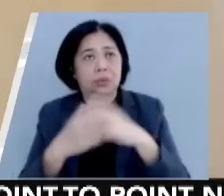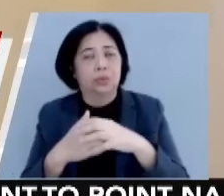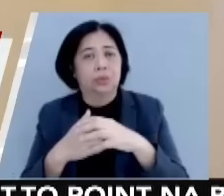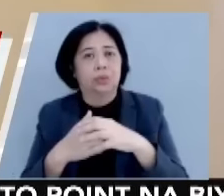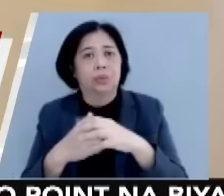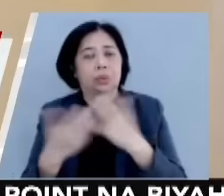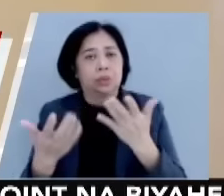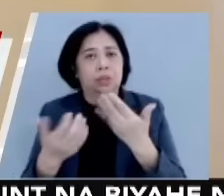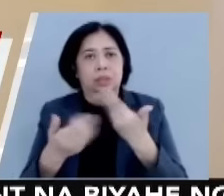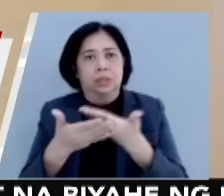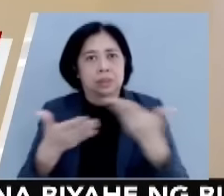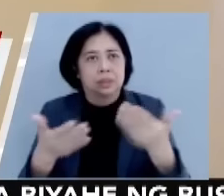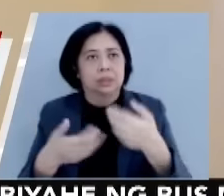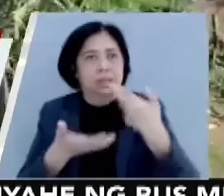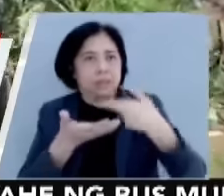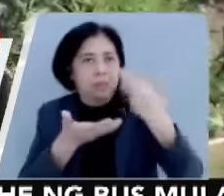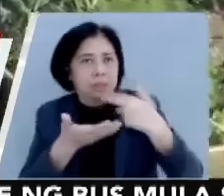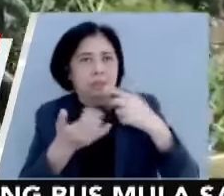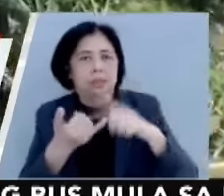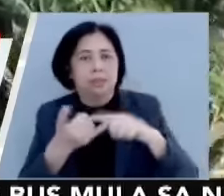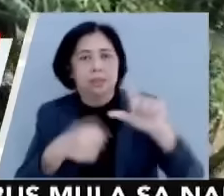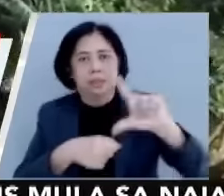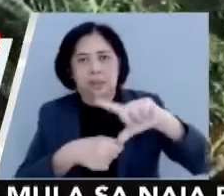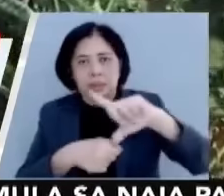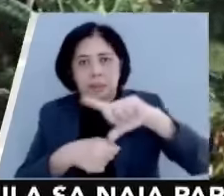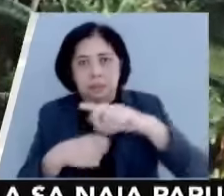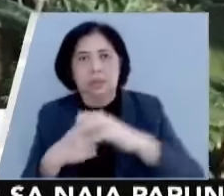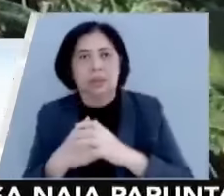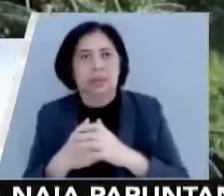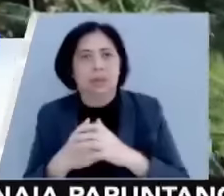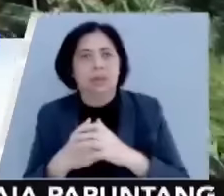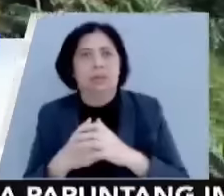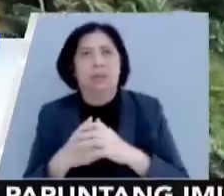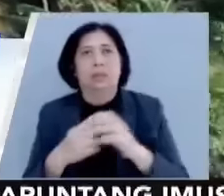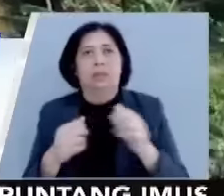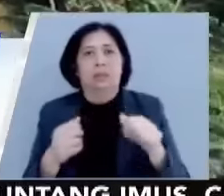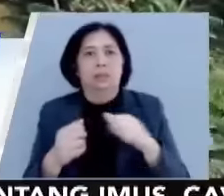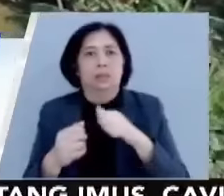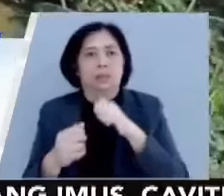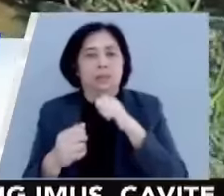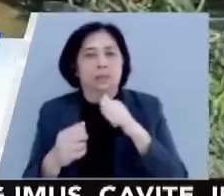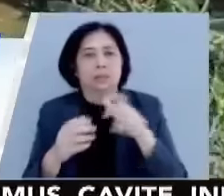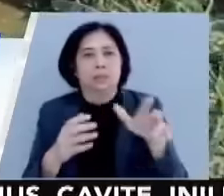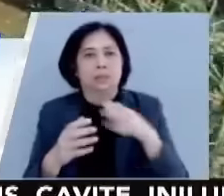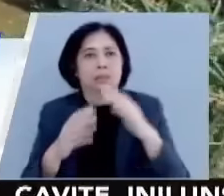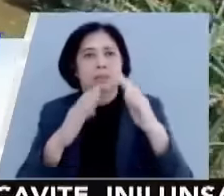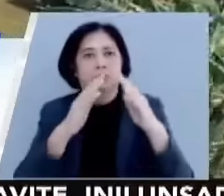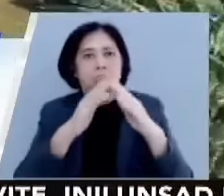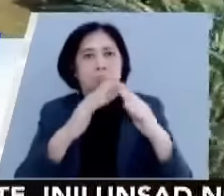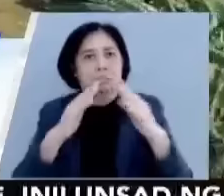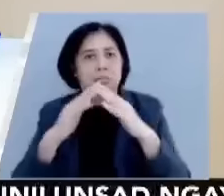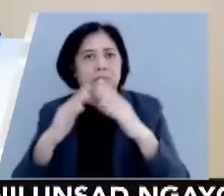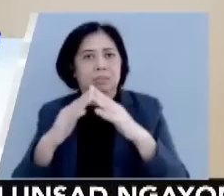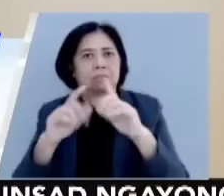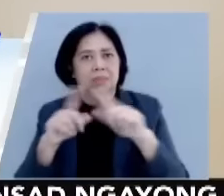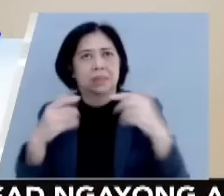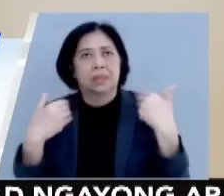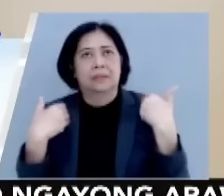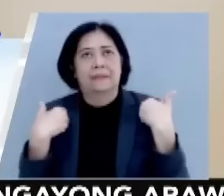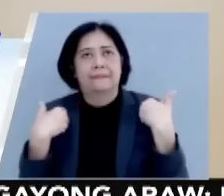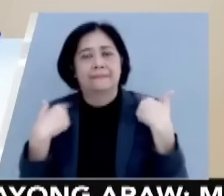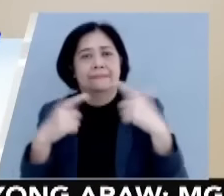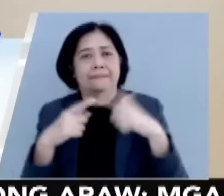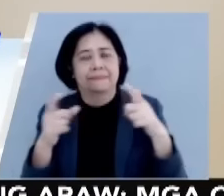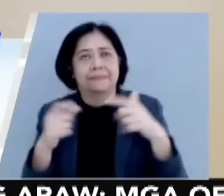ng bigas, delata. Hindi ganun katindi yung mga sira ng mga tahanan, pero nagkaroon po kasi ng pos